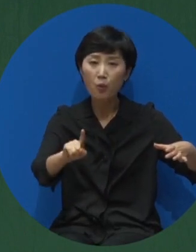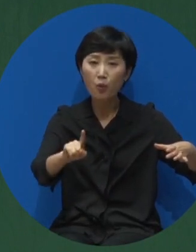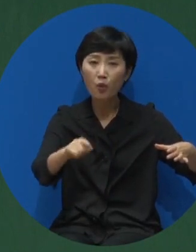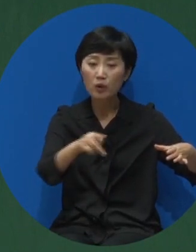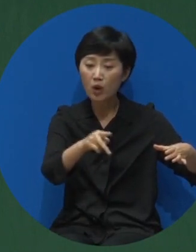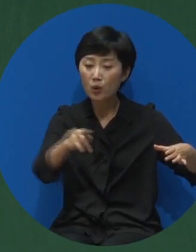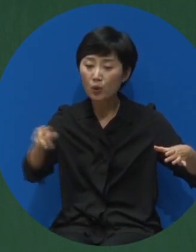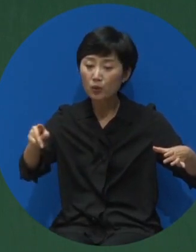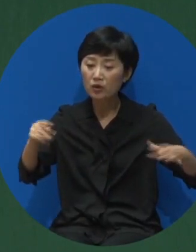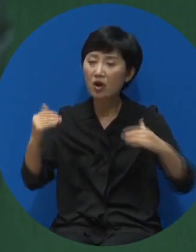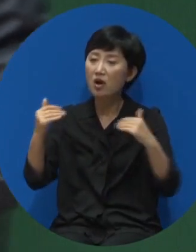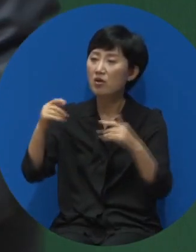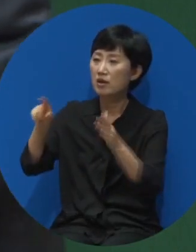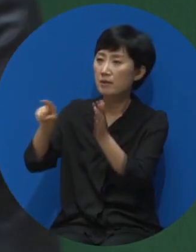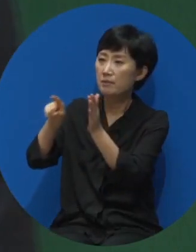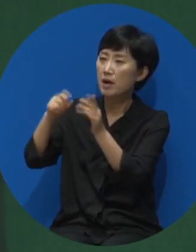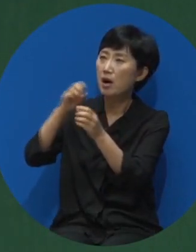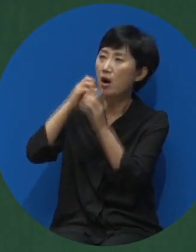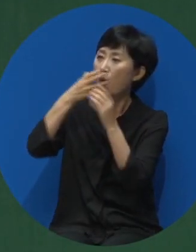말이에요.